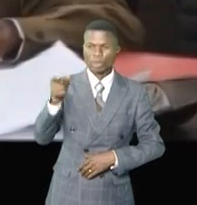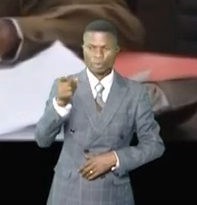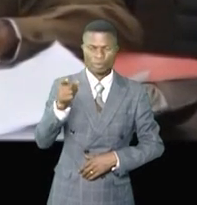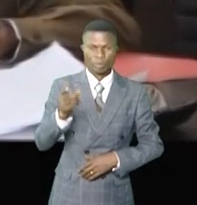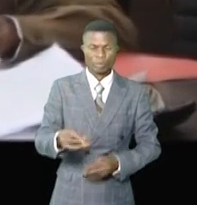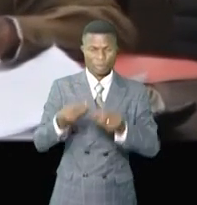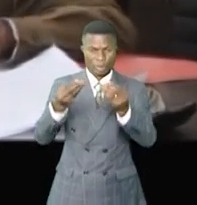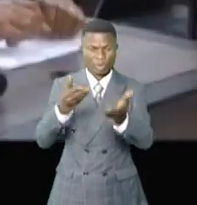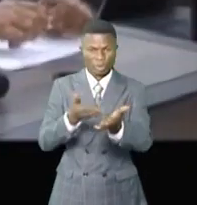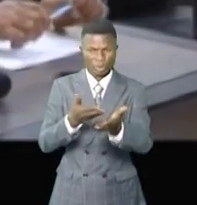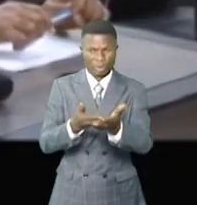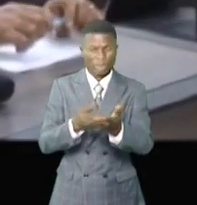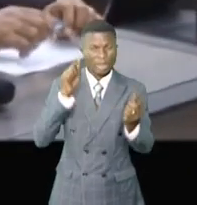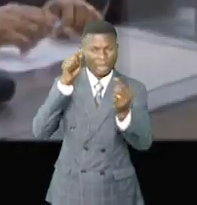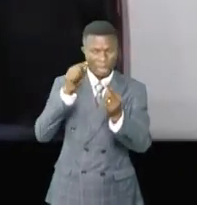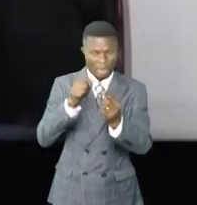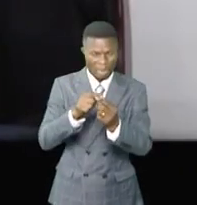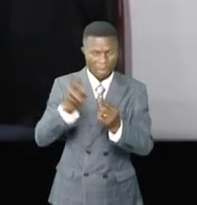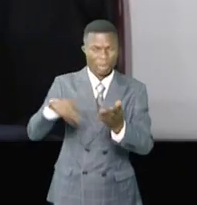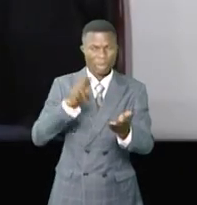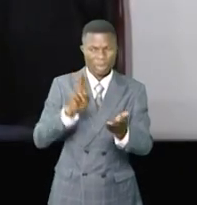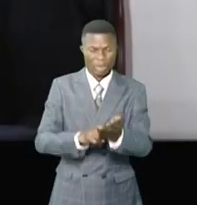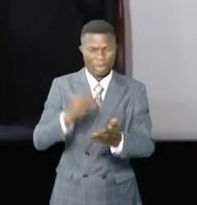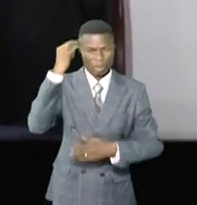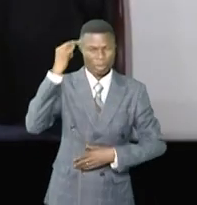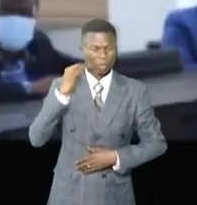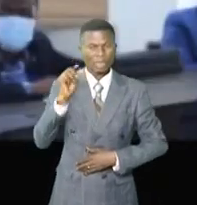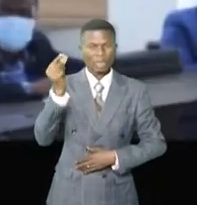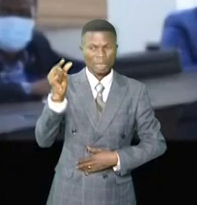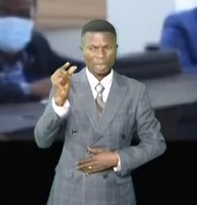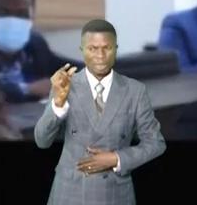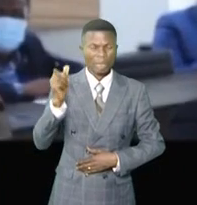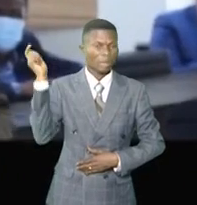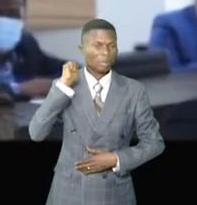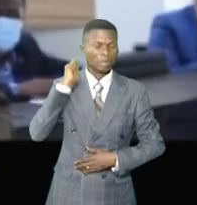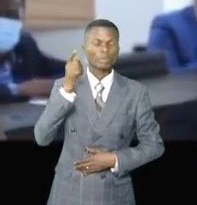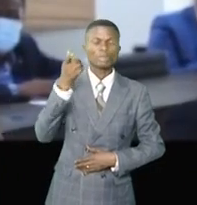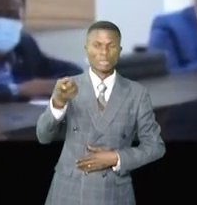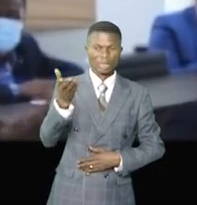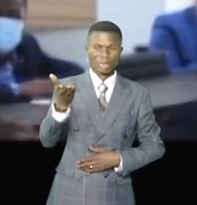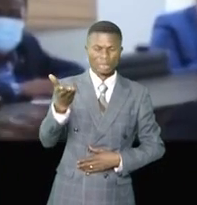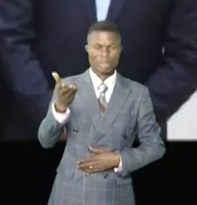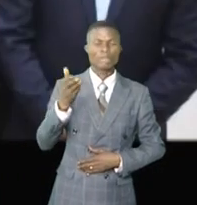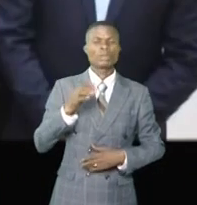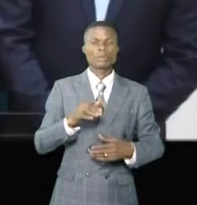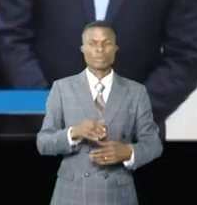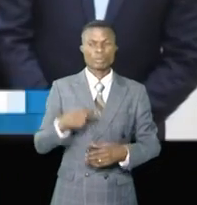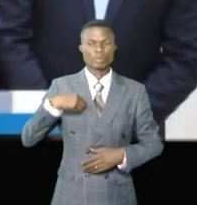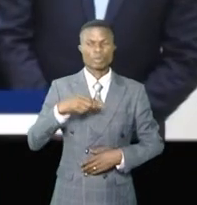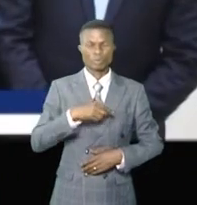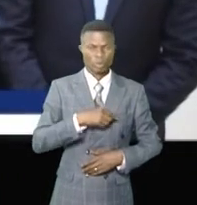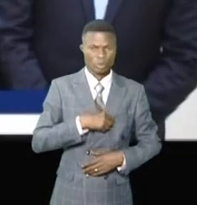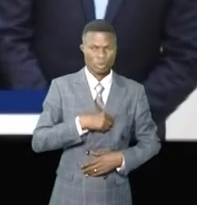livre ici les objectifs lui assignés par le ministre des Mines, le professeur Willy Kitobo Samusoni. Nous avions